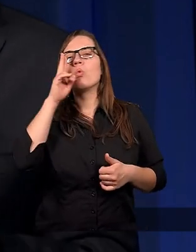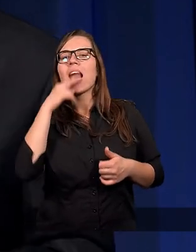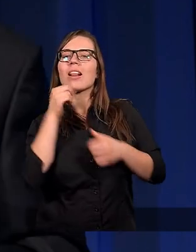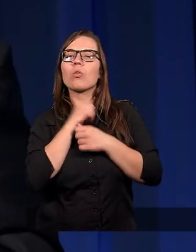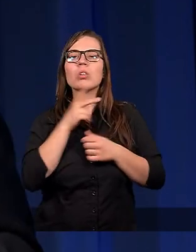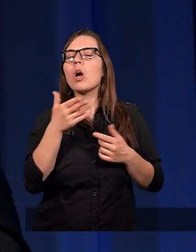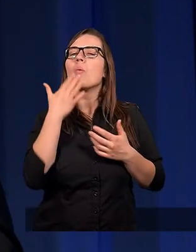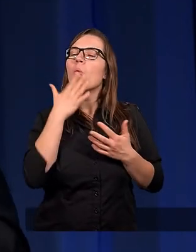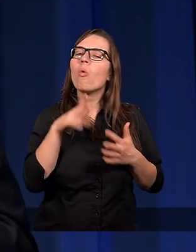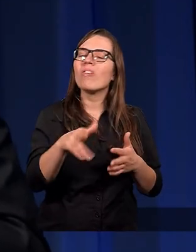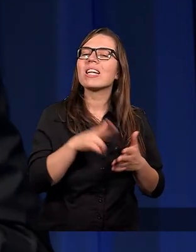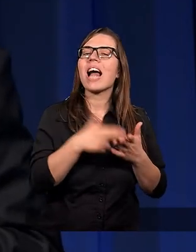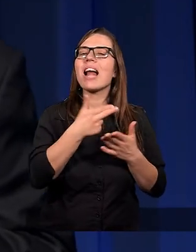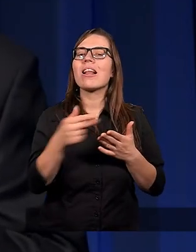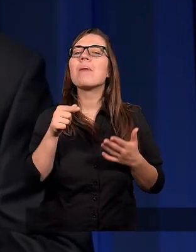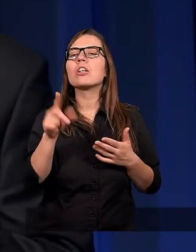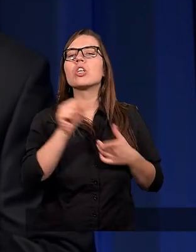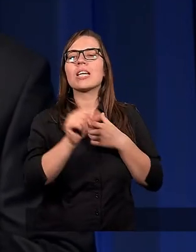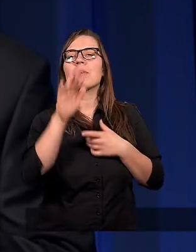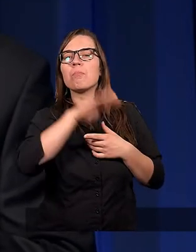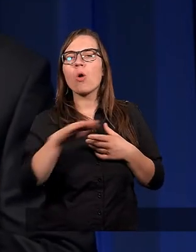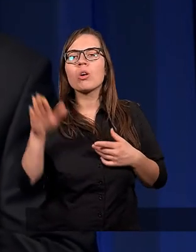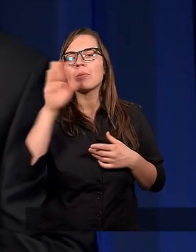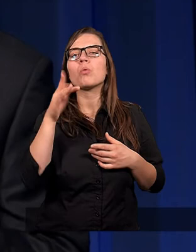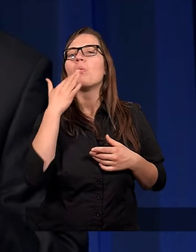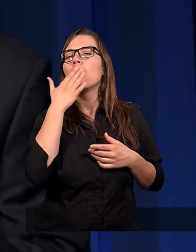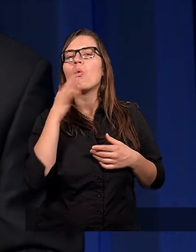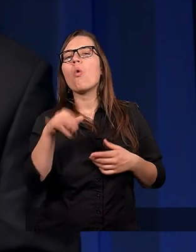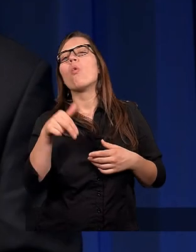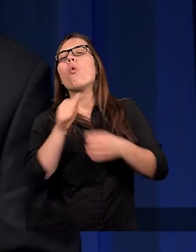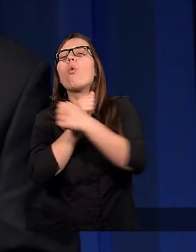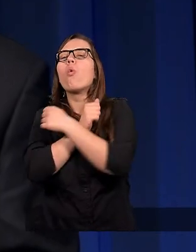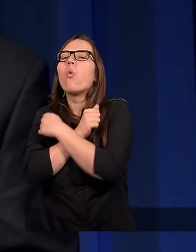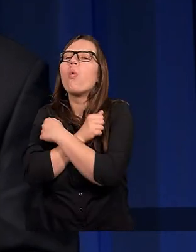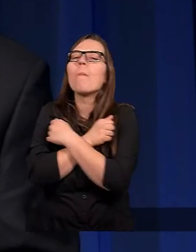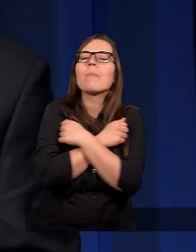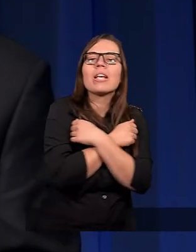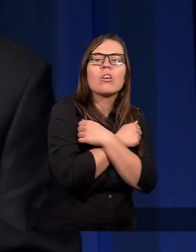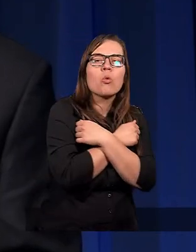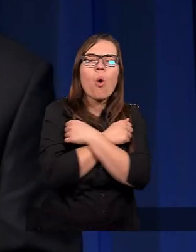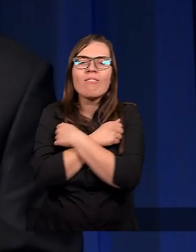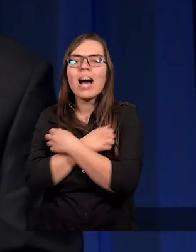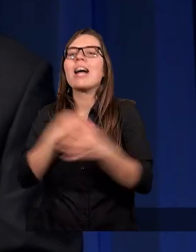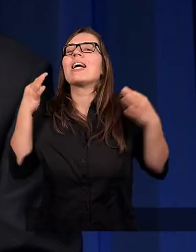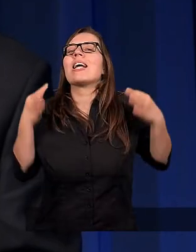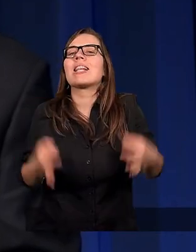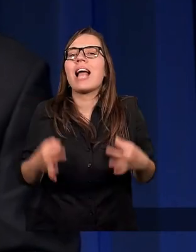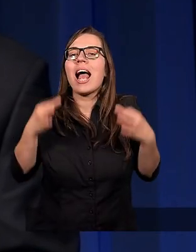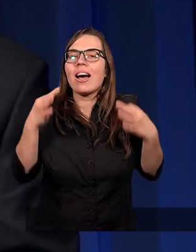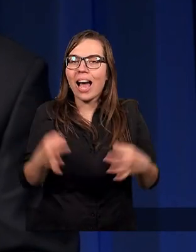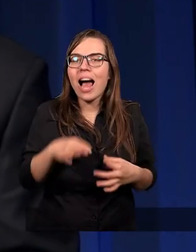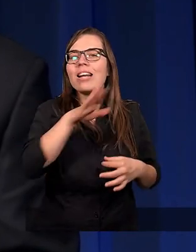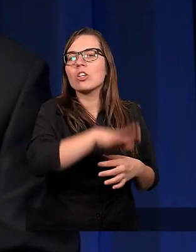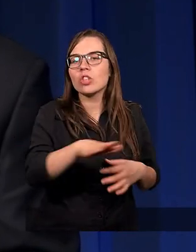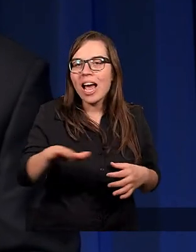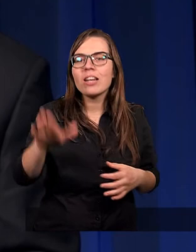Tylko kiedy mówi na temat tego, że jesteśmy Bożymi dziećmi, mówi umiłowani. Teraz dziećmi Bożymi